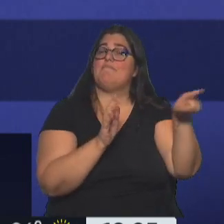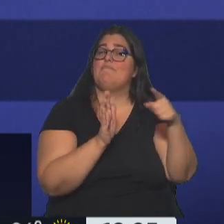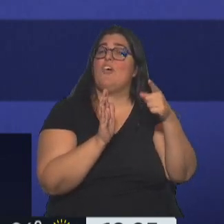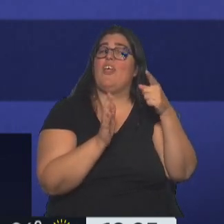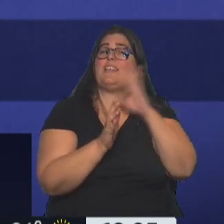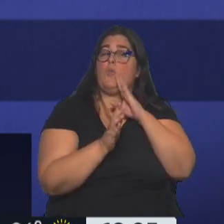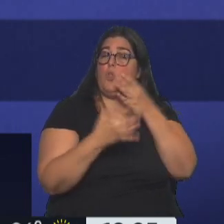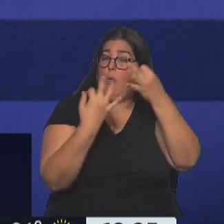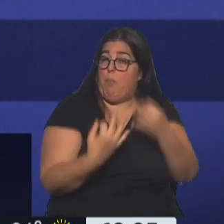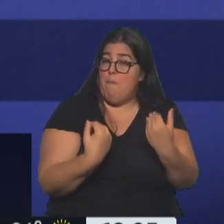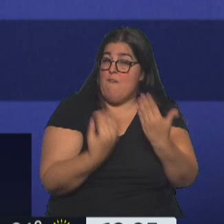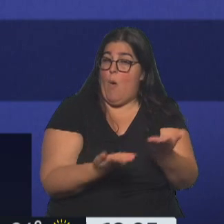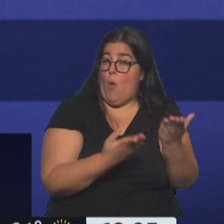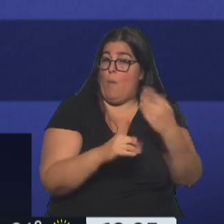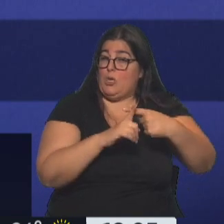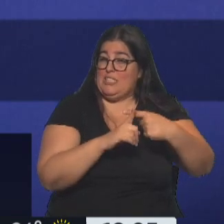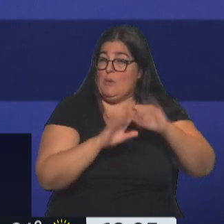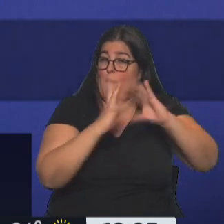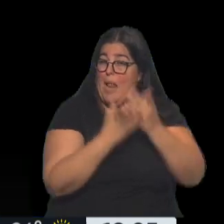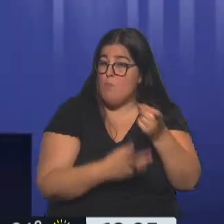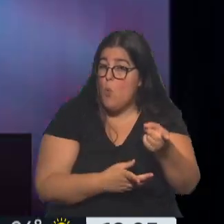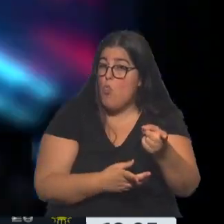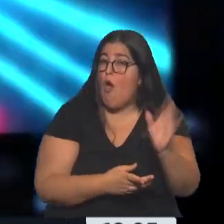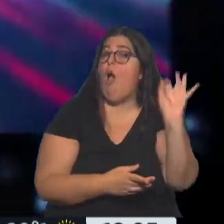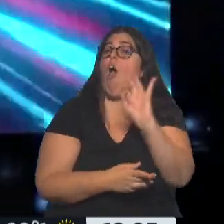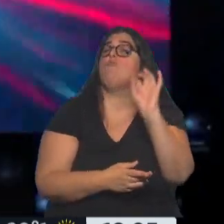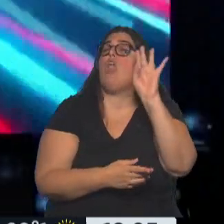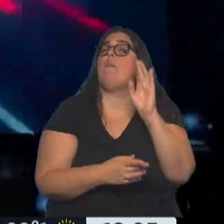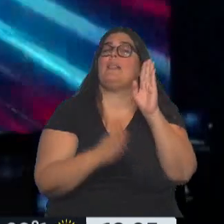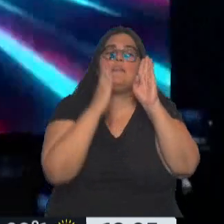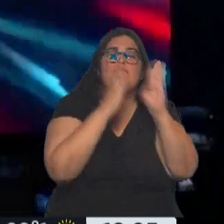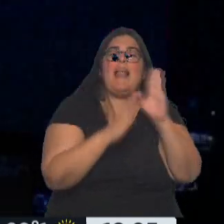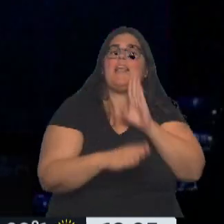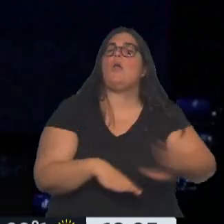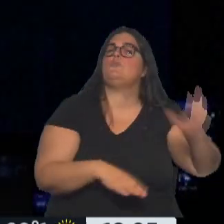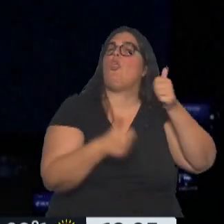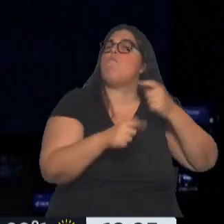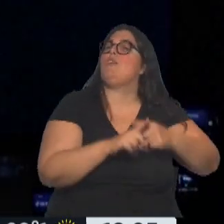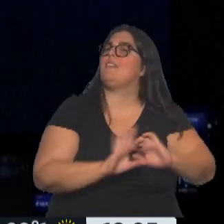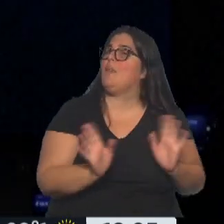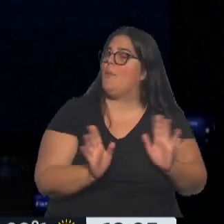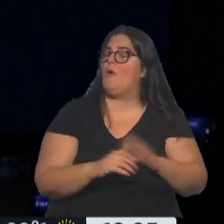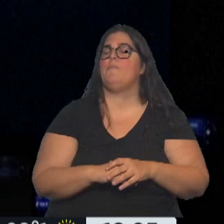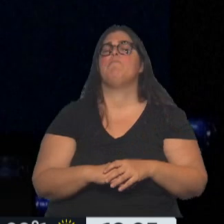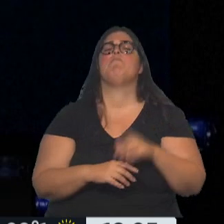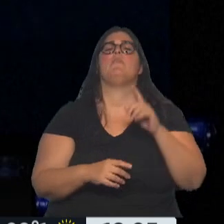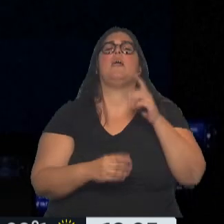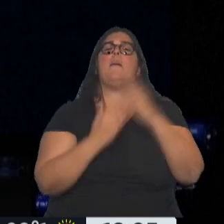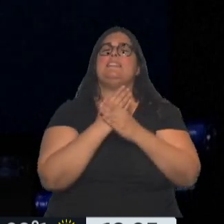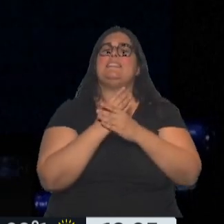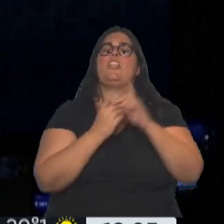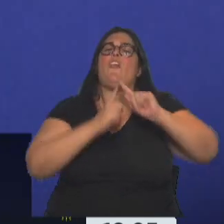界，还是只服务于美国自身。 El portavoz del Ministerio de Relaciones Exteriores, Wang